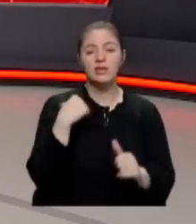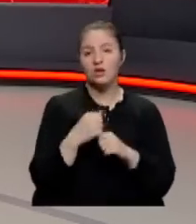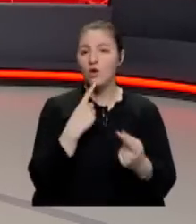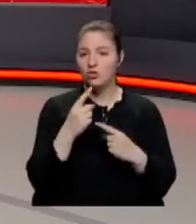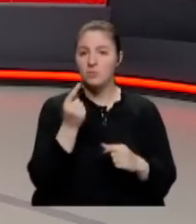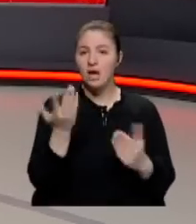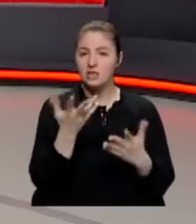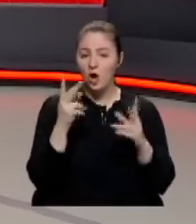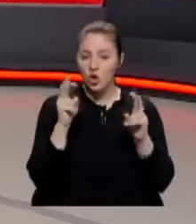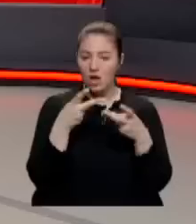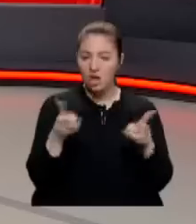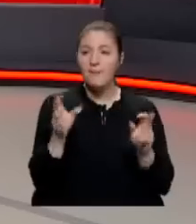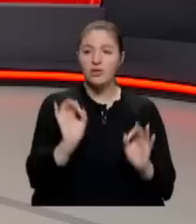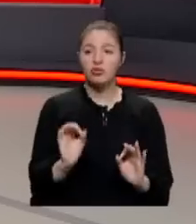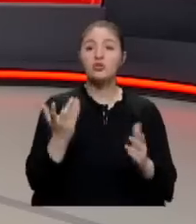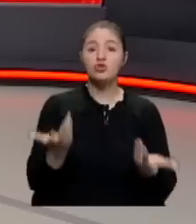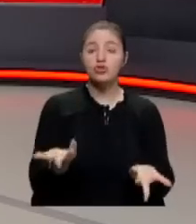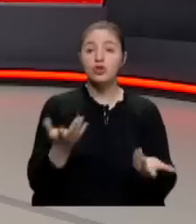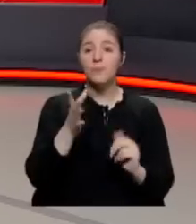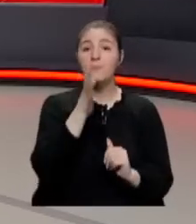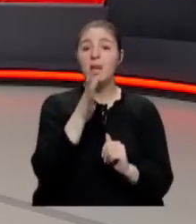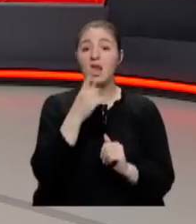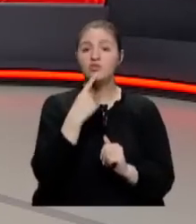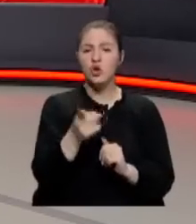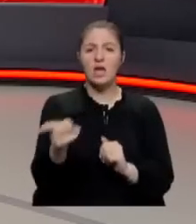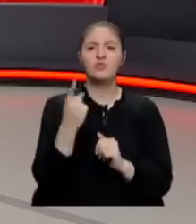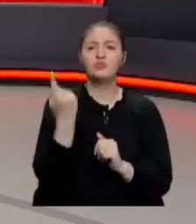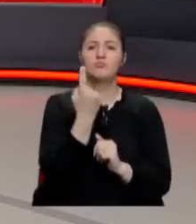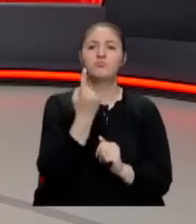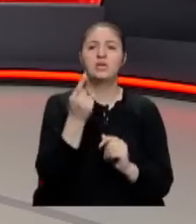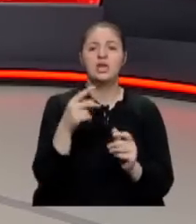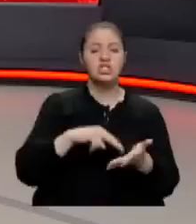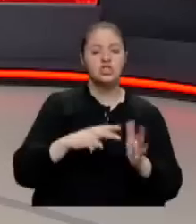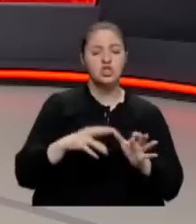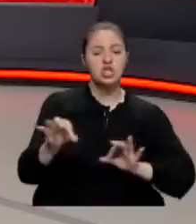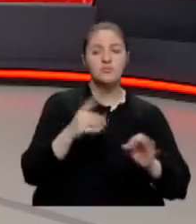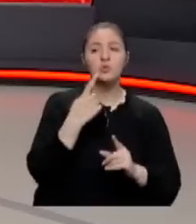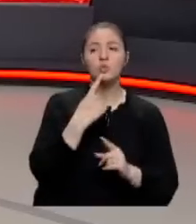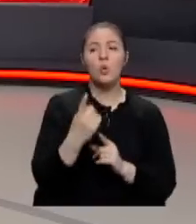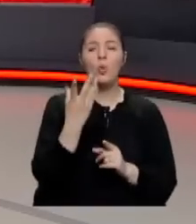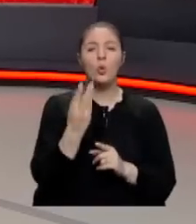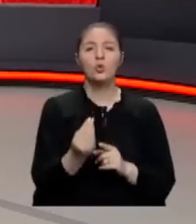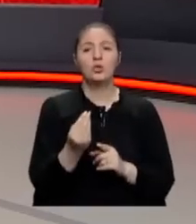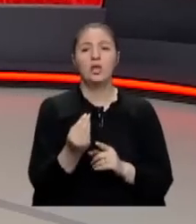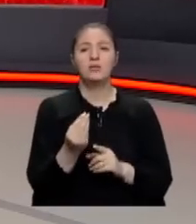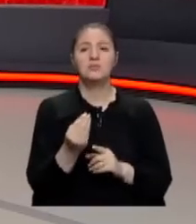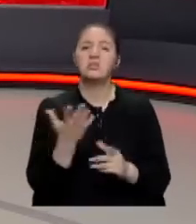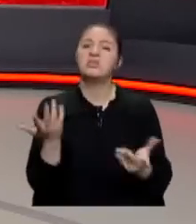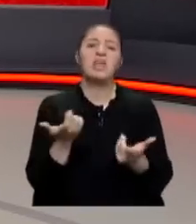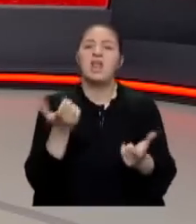konuşuruz biraz daha konu açılınca Çünkü bilerek söylenmiş bir stratejik bir cümle olduğundan